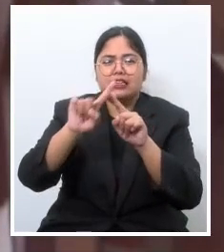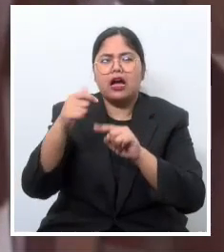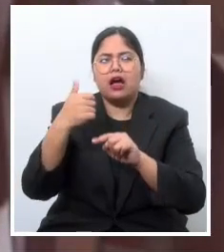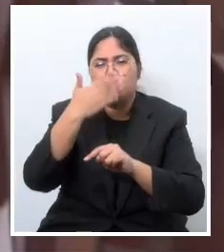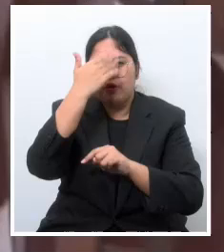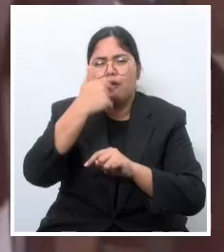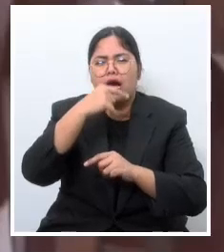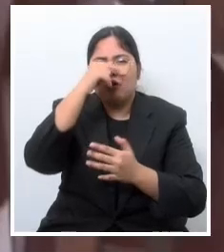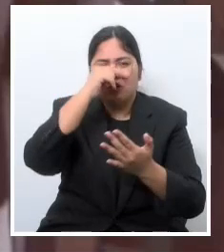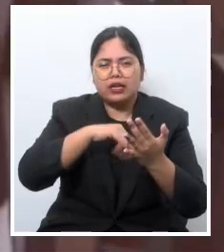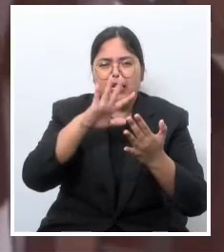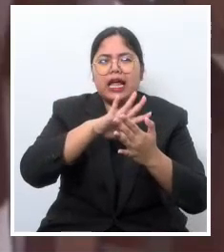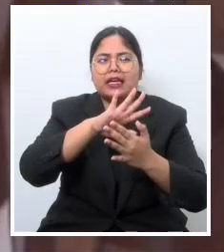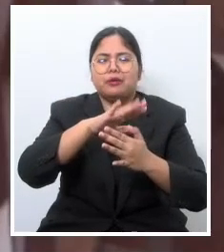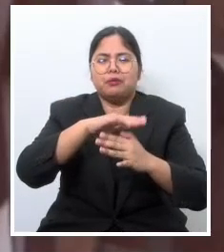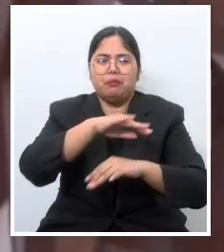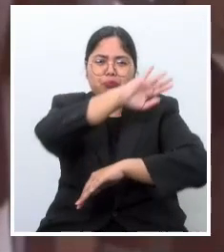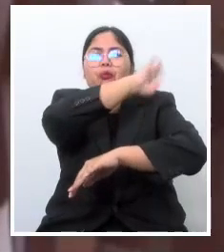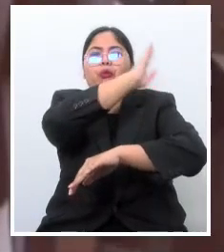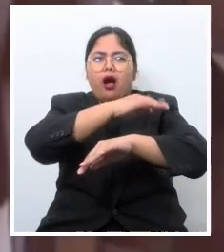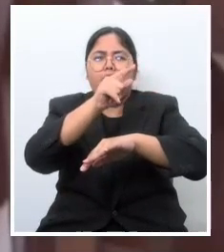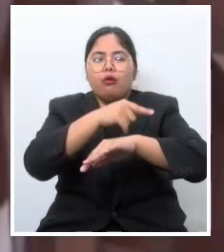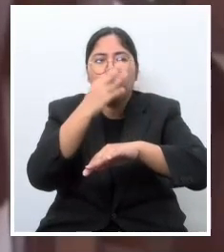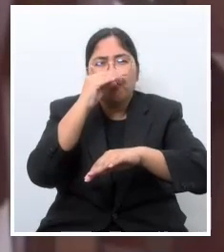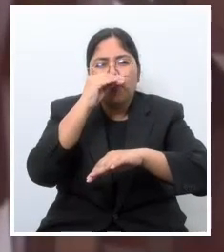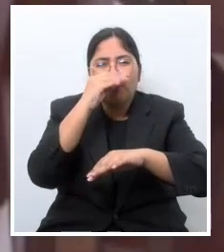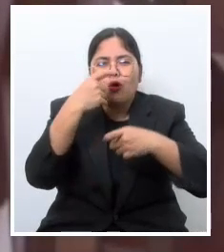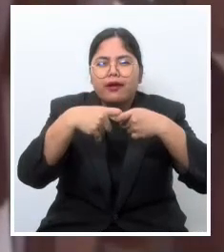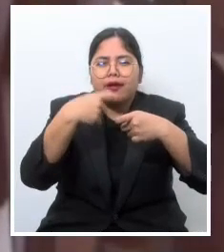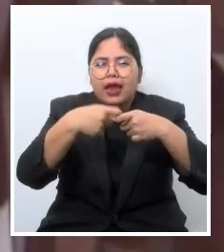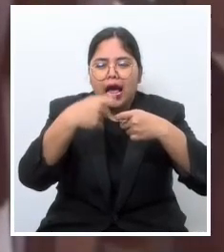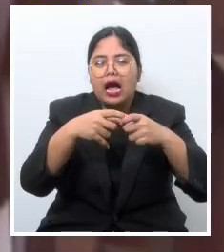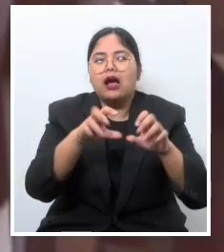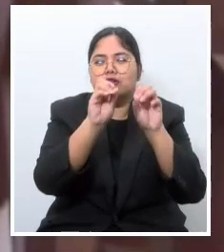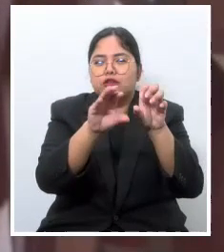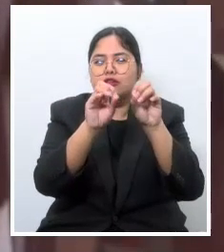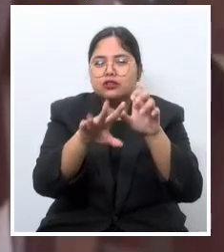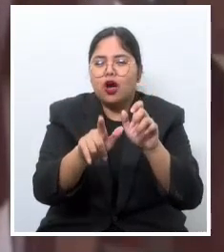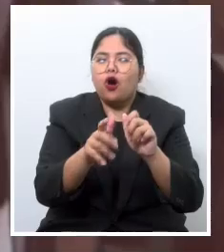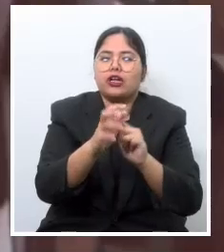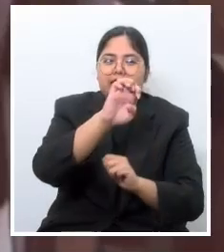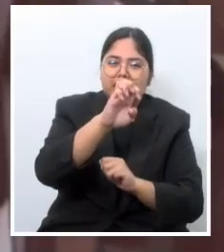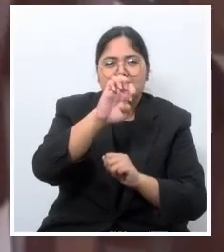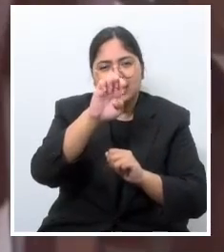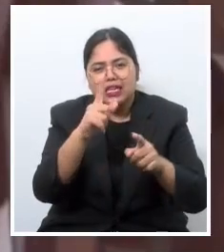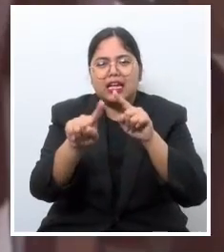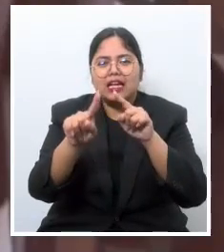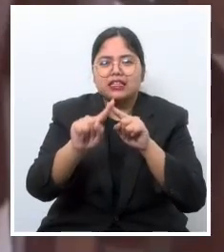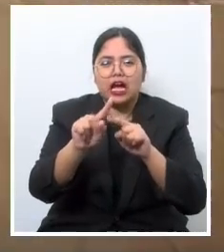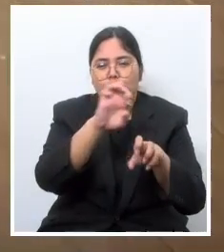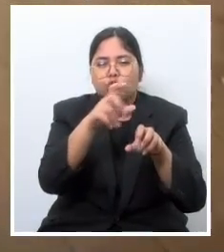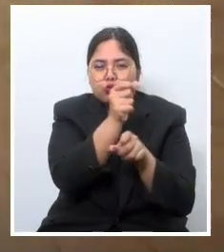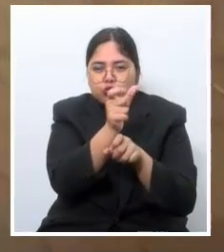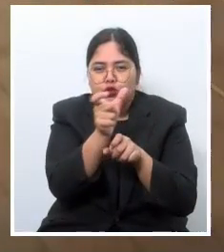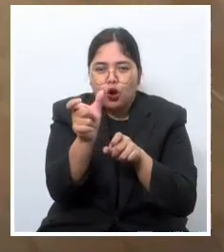กะเหรียงจะพูดอ่าเนแล้วก็พูดเสียงยาวเราสละที่เราจะต้องสอนก่อนก็คือเราจะต้องสอนสระที่เป็นสละเสียเสียง